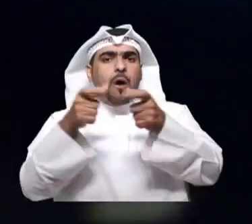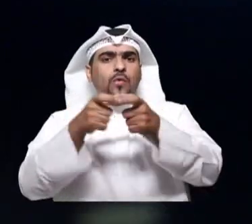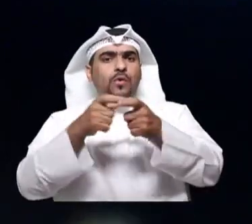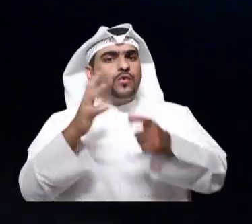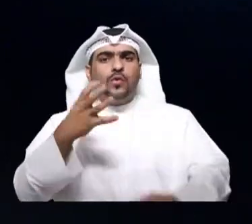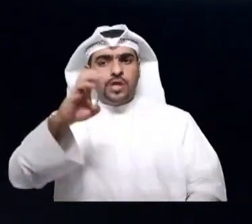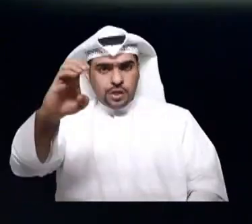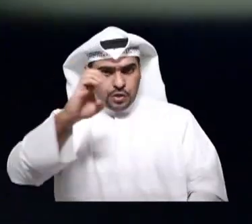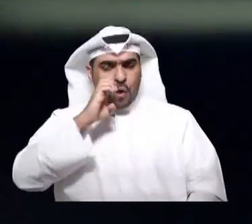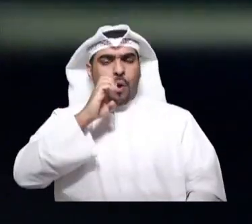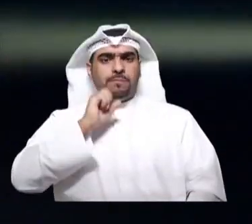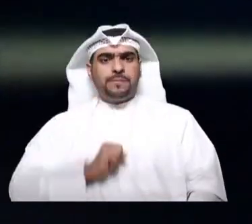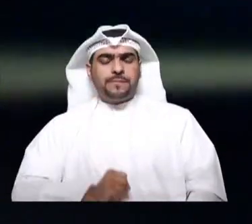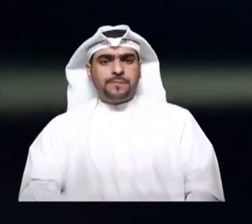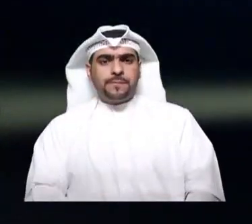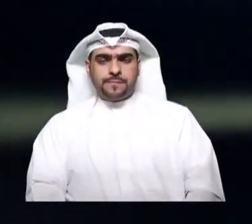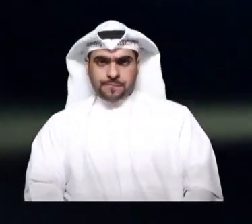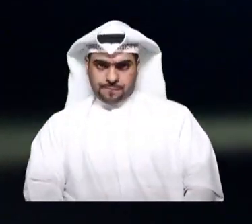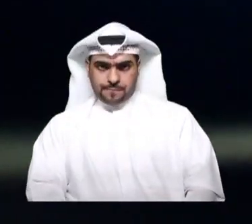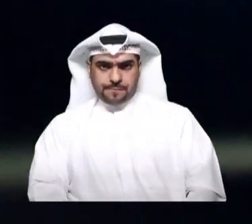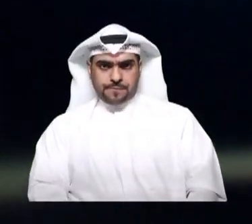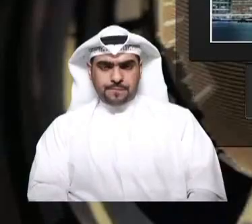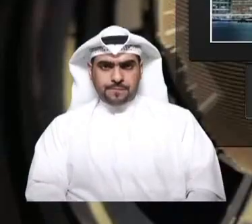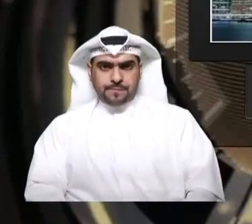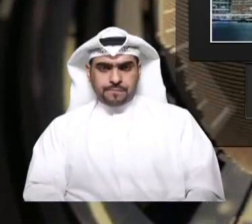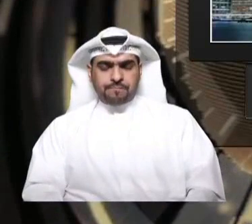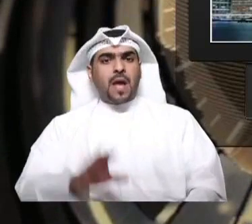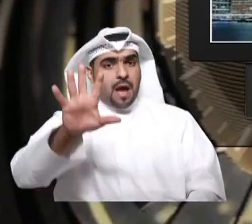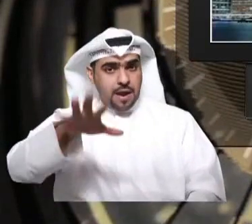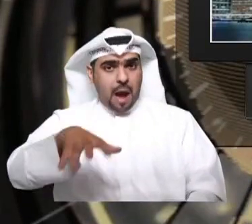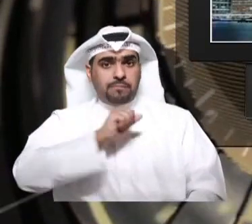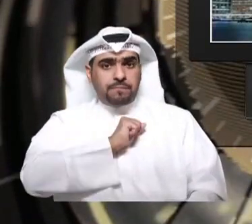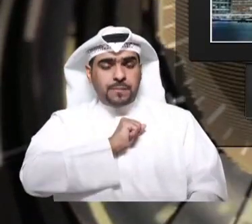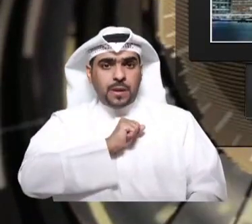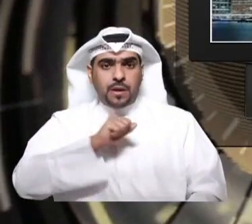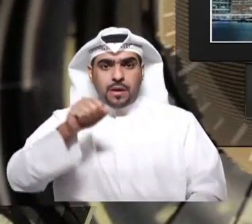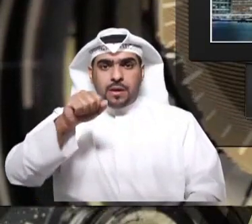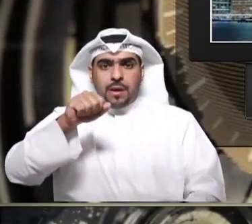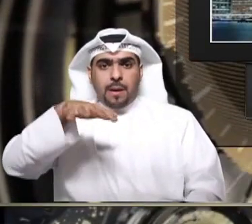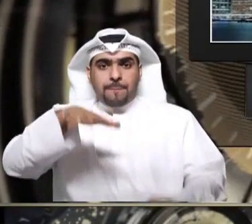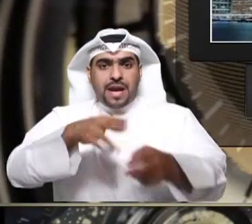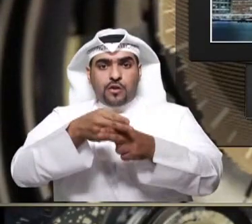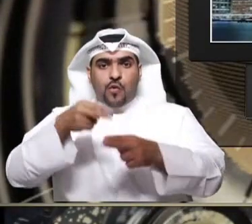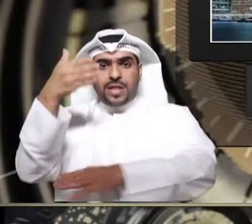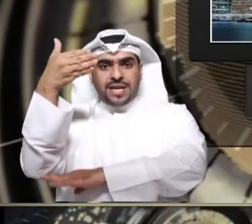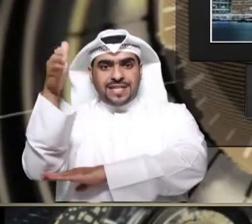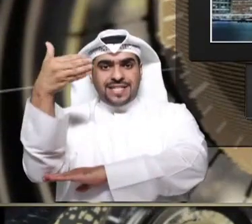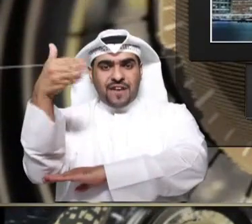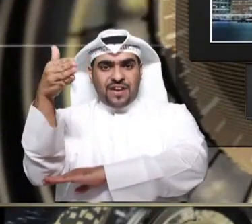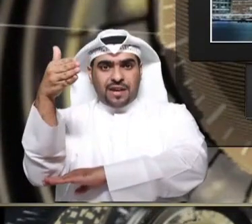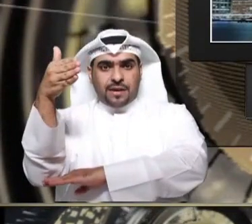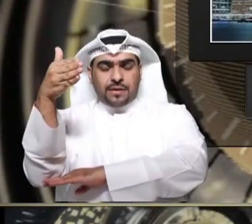لهذا الشهر الجاري شهر يونيو؟ بالضبط، سيقوم السفير منصور عياد العتيبي مندوب دولة